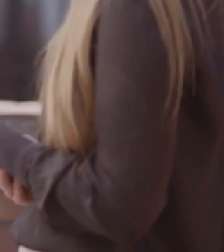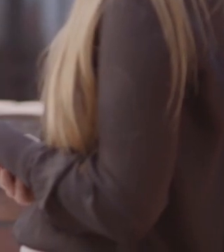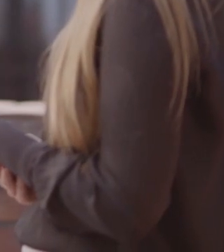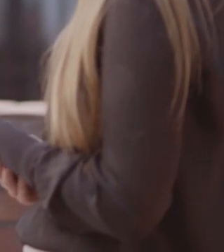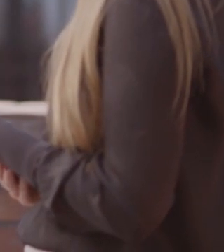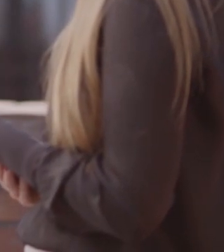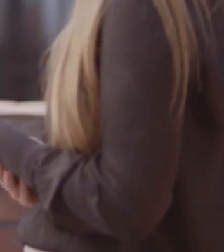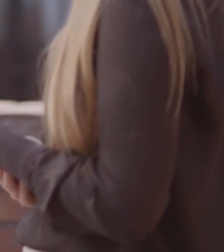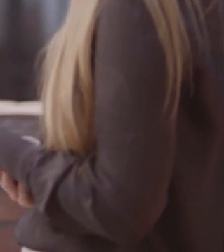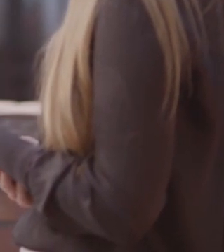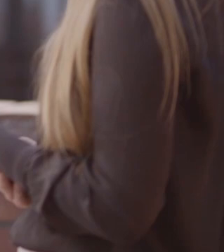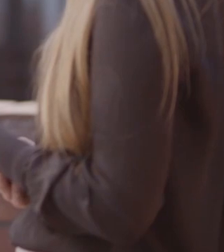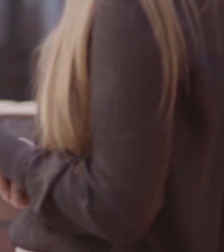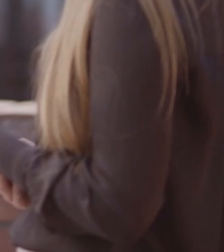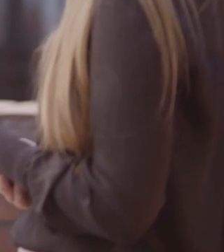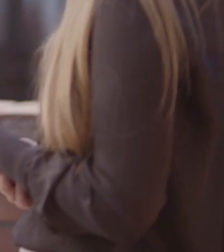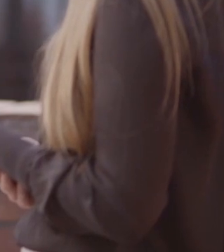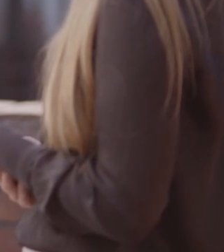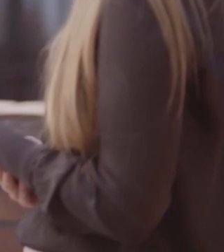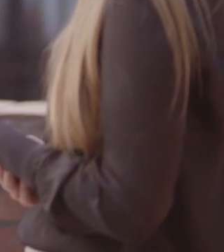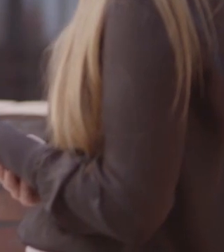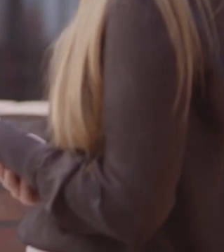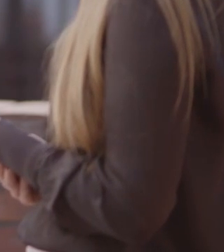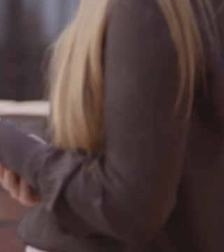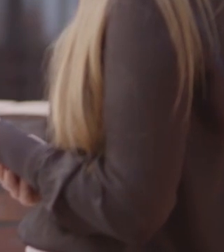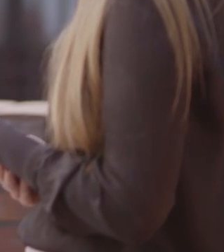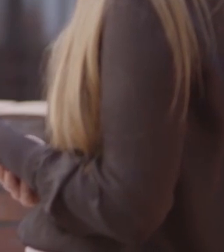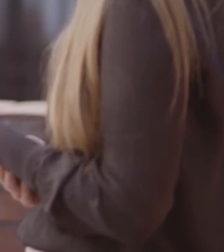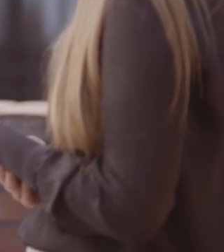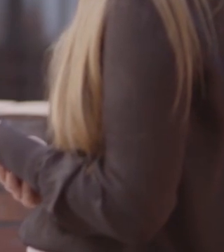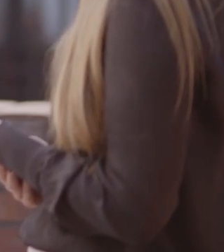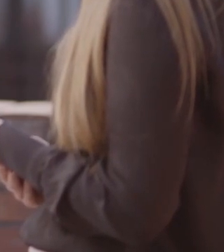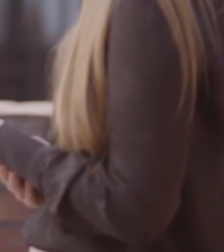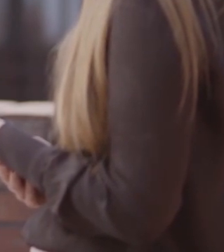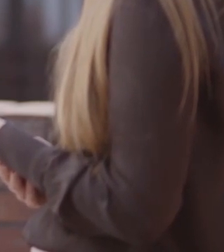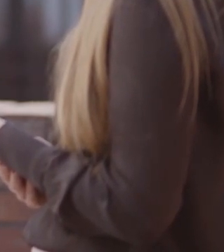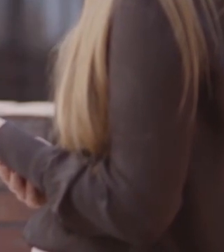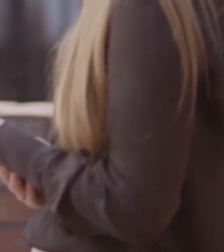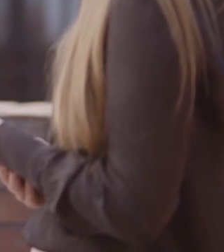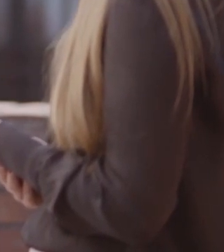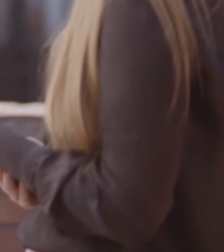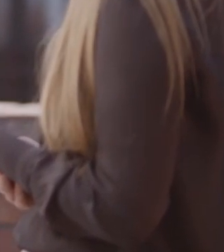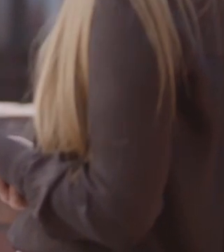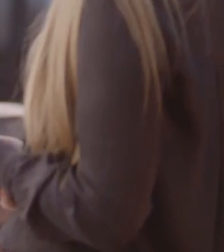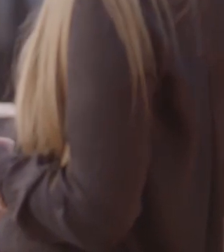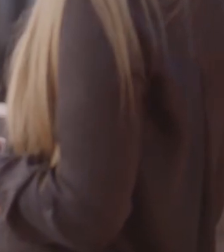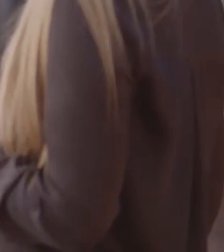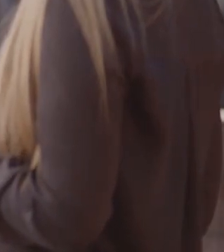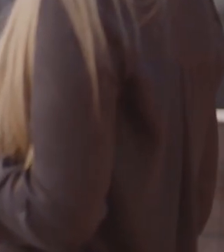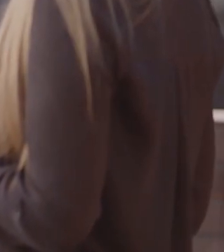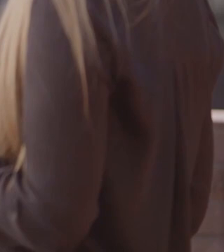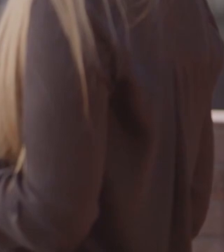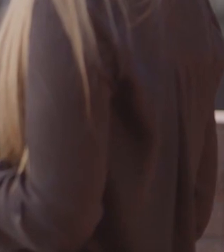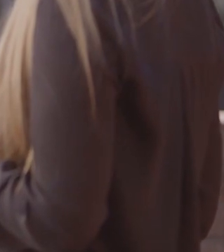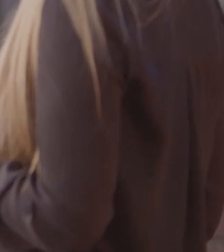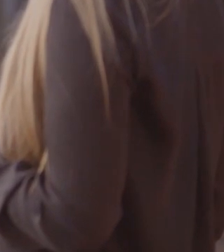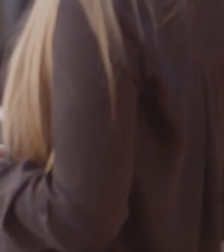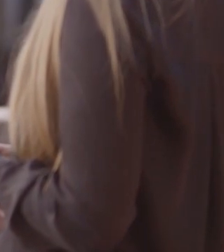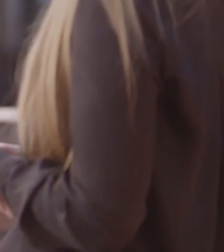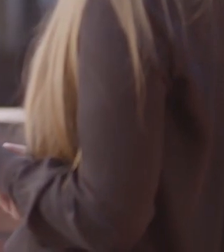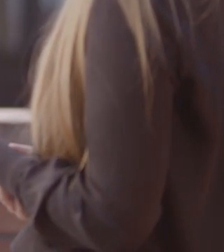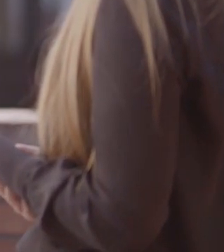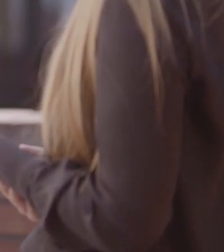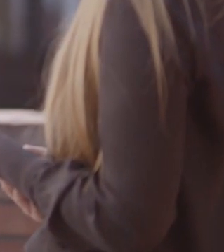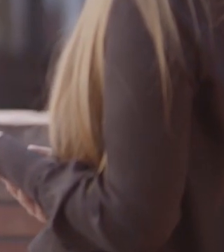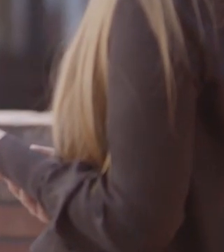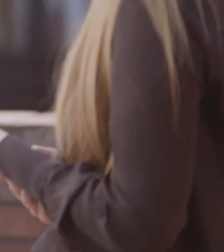dobre wyniki w nauce albo możemy pochwalić się osiągnięciami z zakresu artystycznego bądź sportowego, możemy także